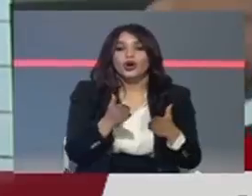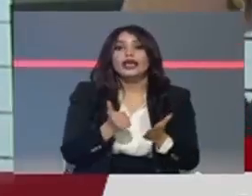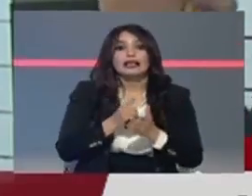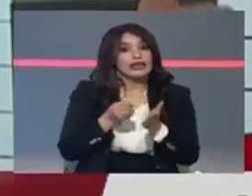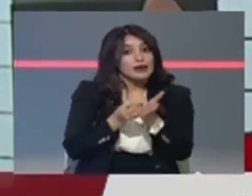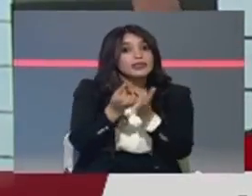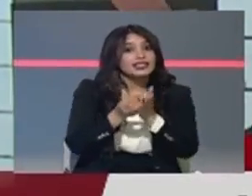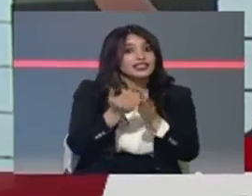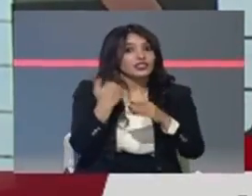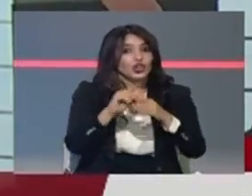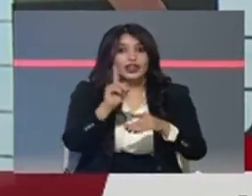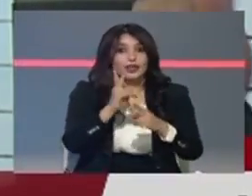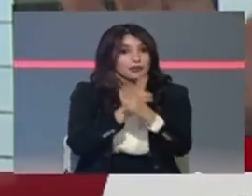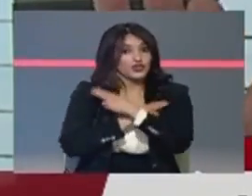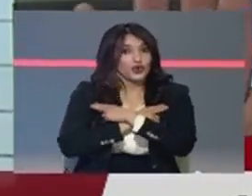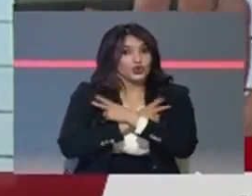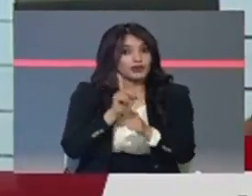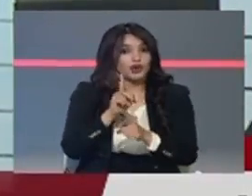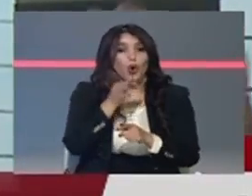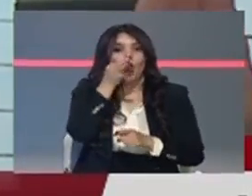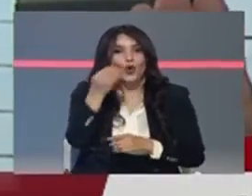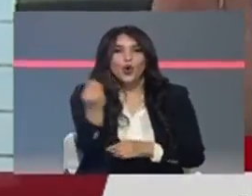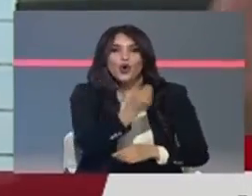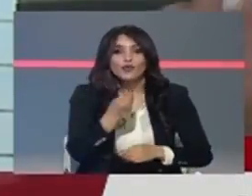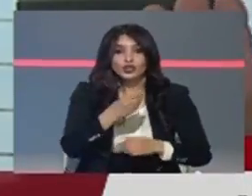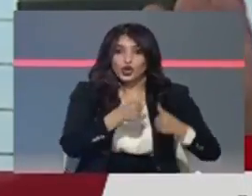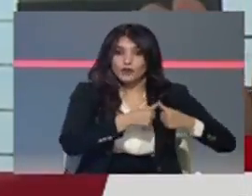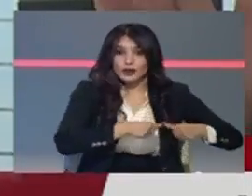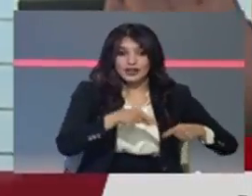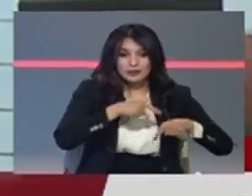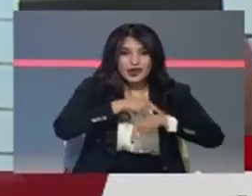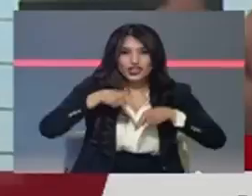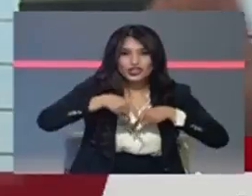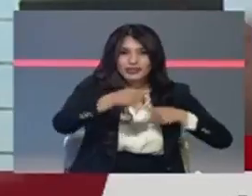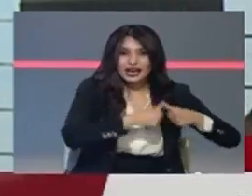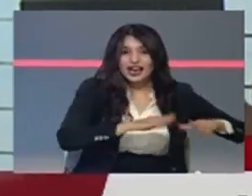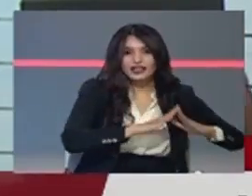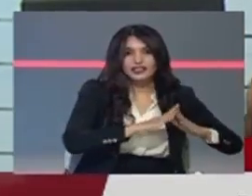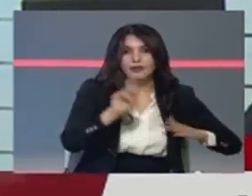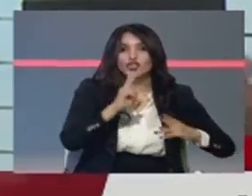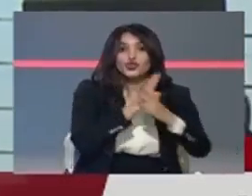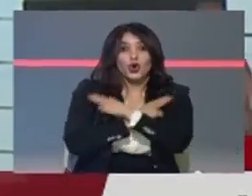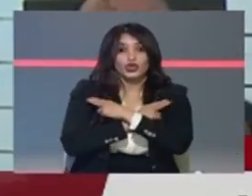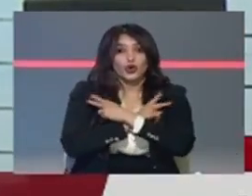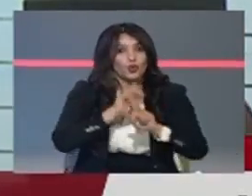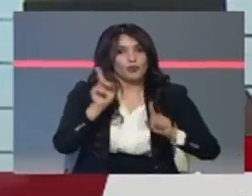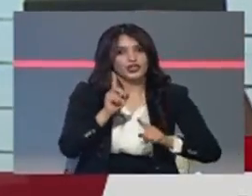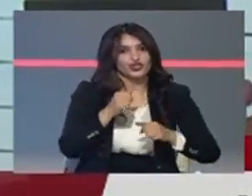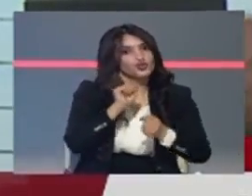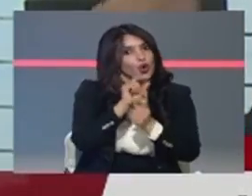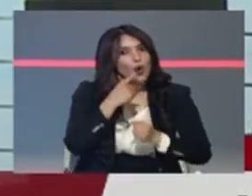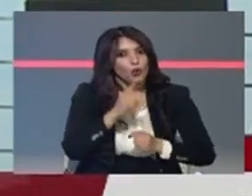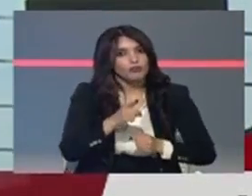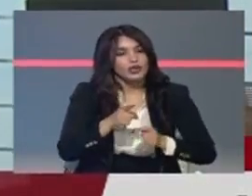انه ماهيش عطله ساعه، اول شيء فتره الحجر هذه ماهيش عطله، ولكن زاده ماهيش عقوبه. دونك فساعات فما اولياء